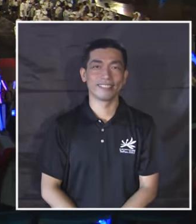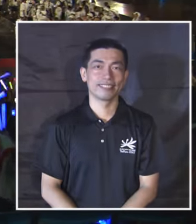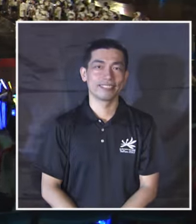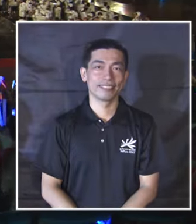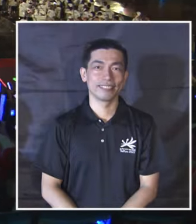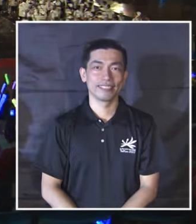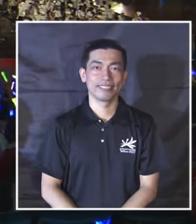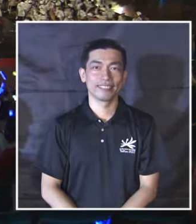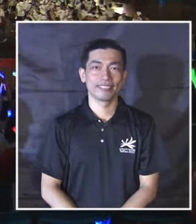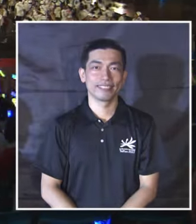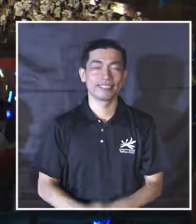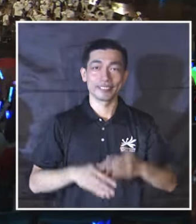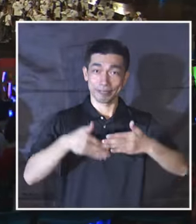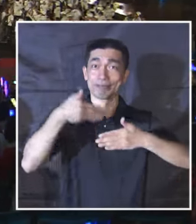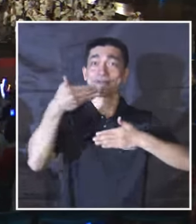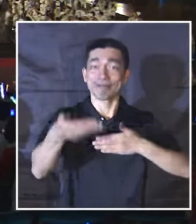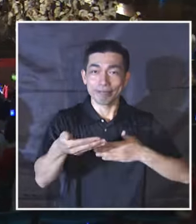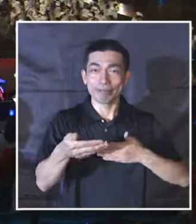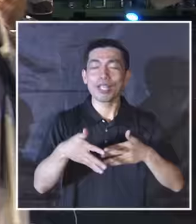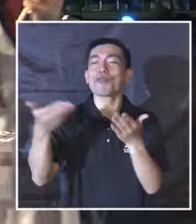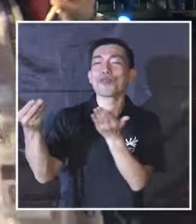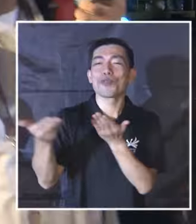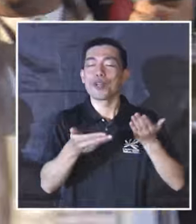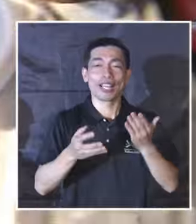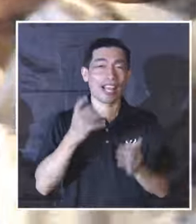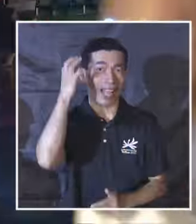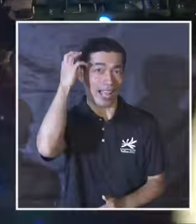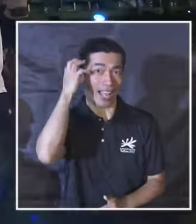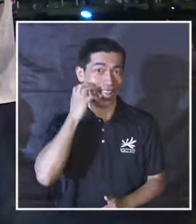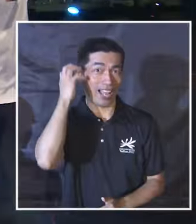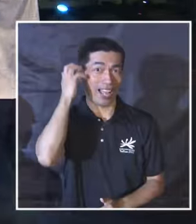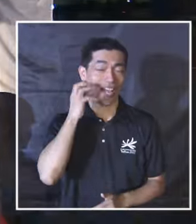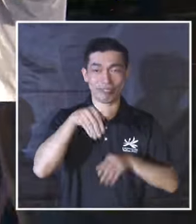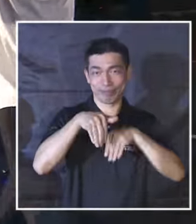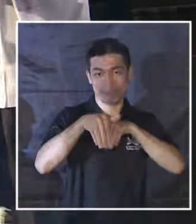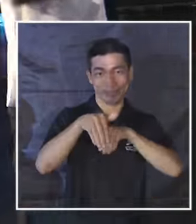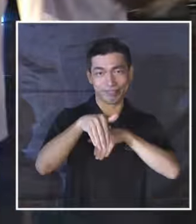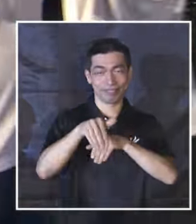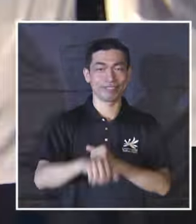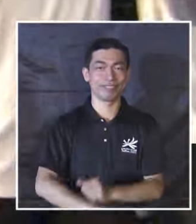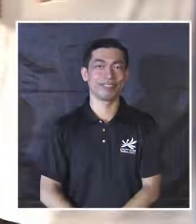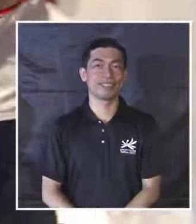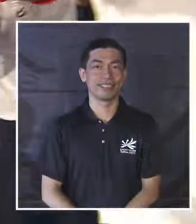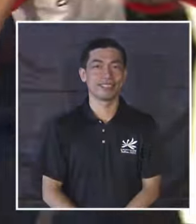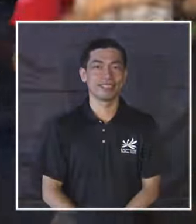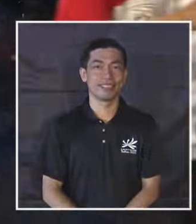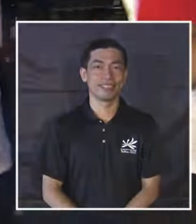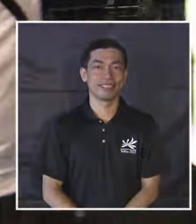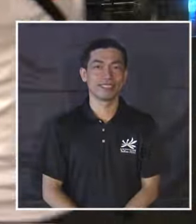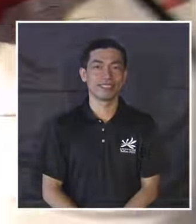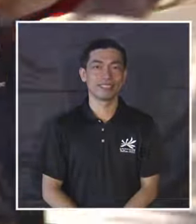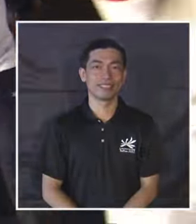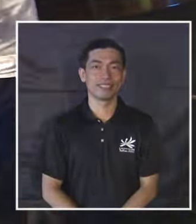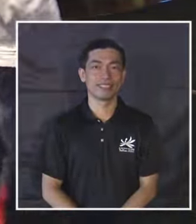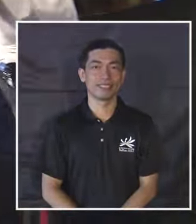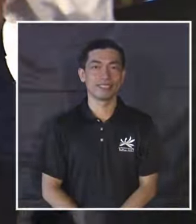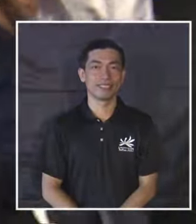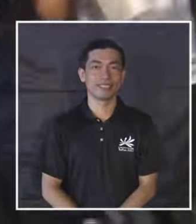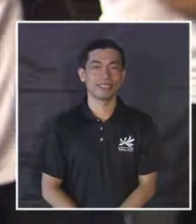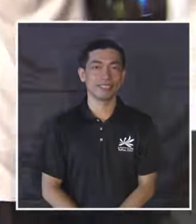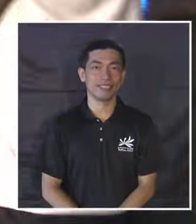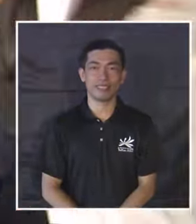接着欢迎阿联酋代表队进场。 As we can see the terrific athletes walking into the